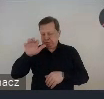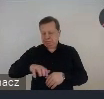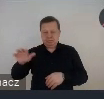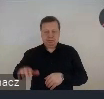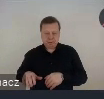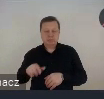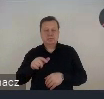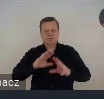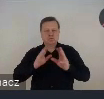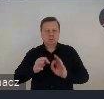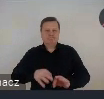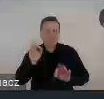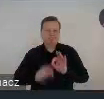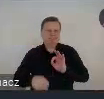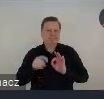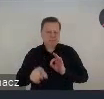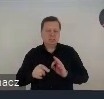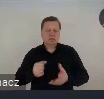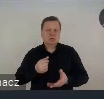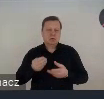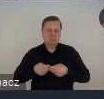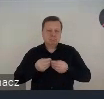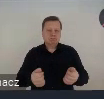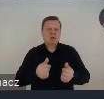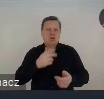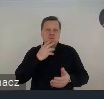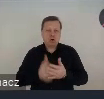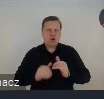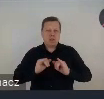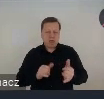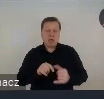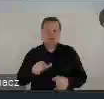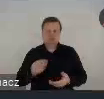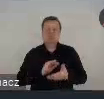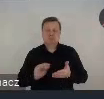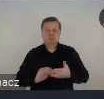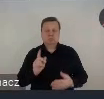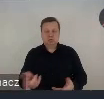w jaki sposób ta dotacja ma zostać wykorzystana i